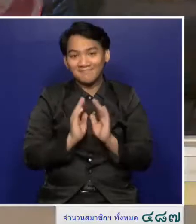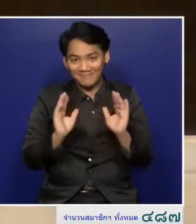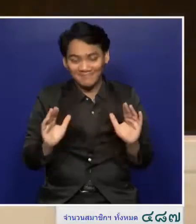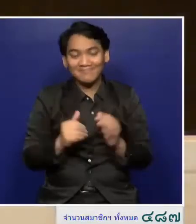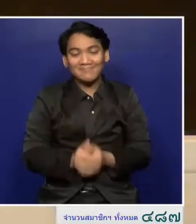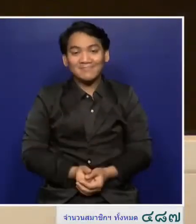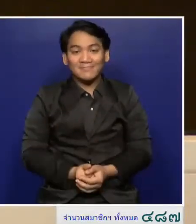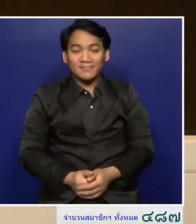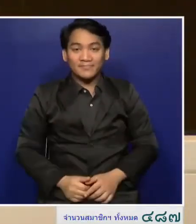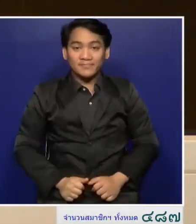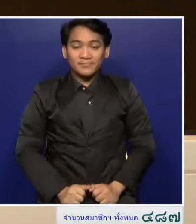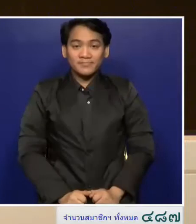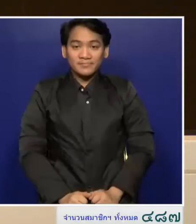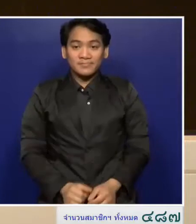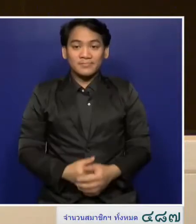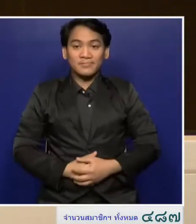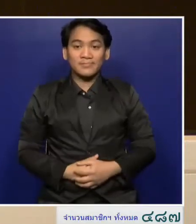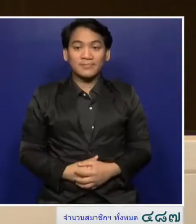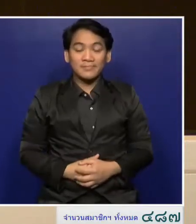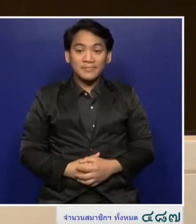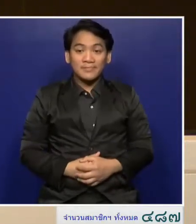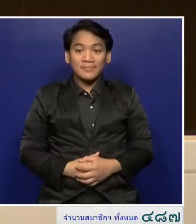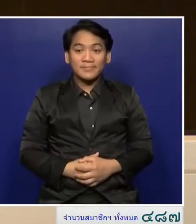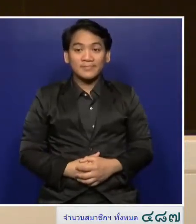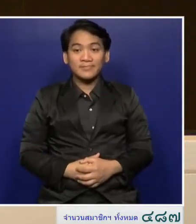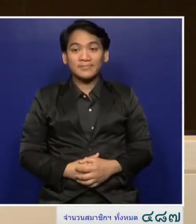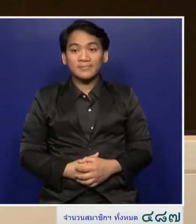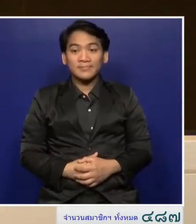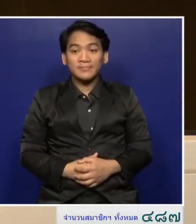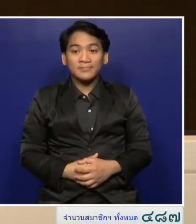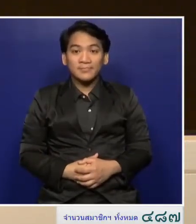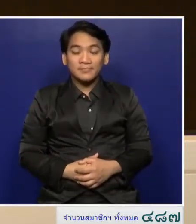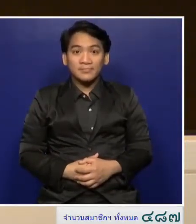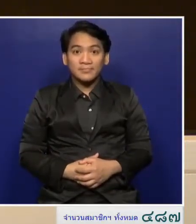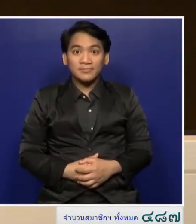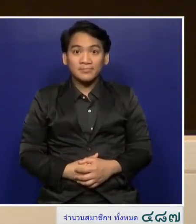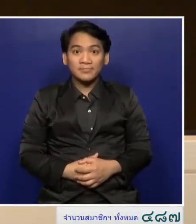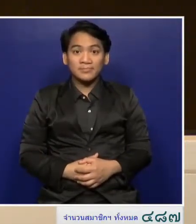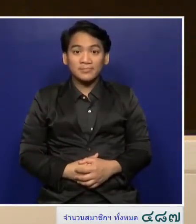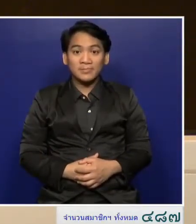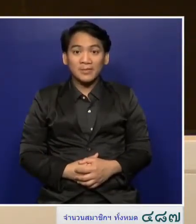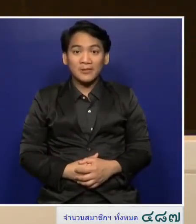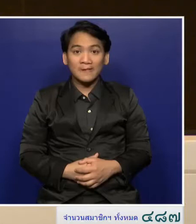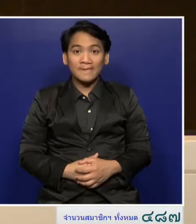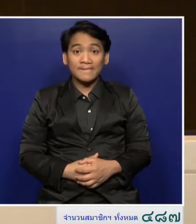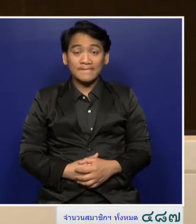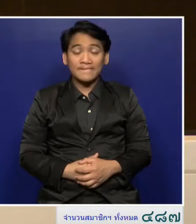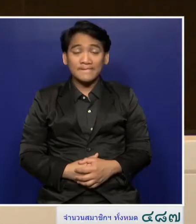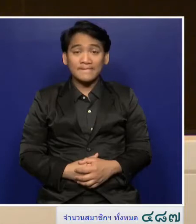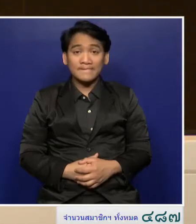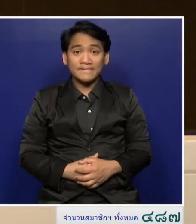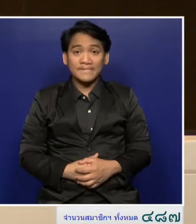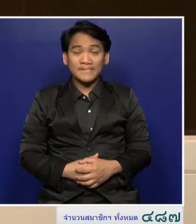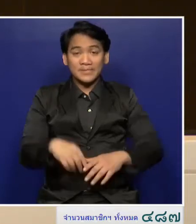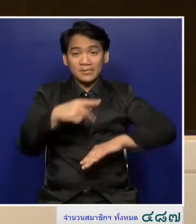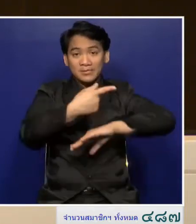เชิญท่พี่บูณ์นะครับ ตามด้วยหนังสาวกิธัญญาวาจาดีนะครับกับเรีนท่านประทาน